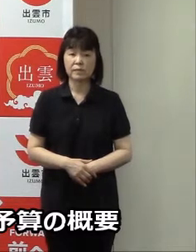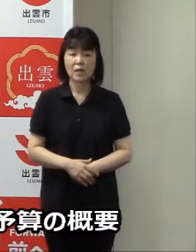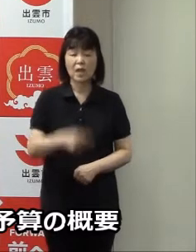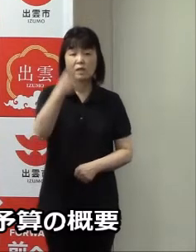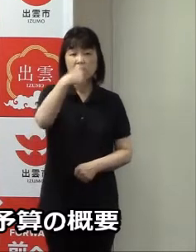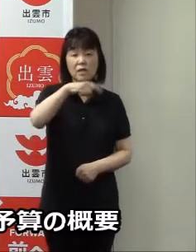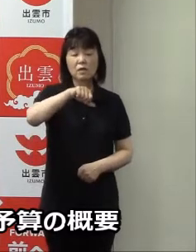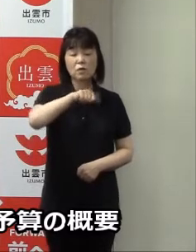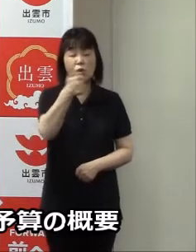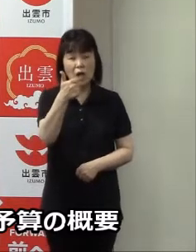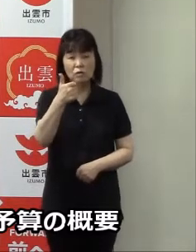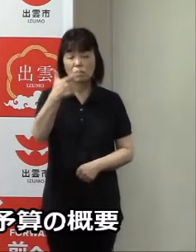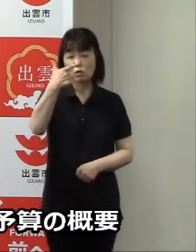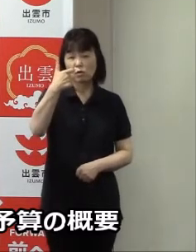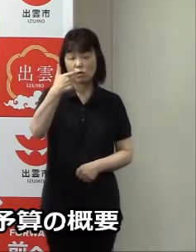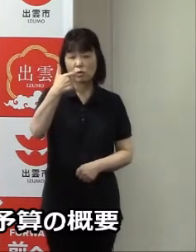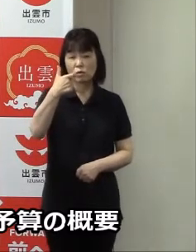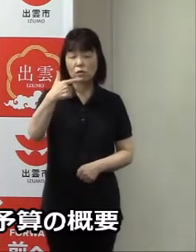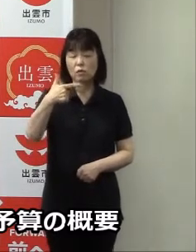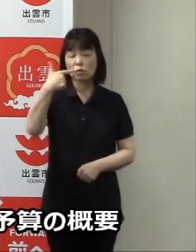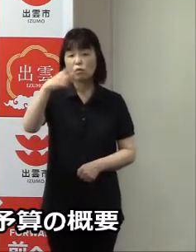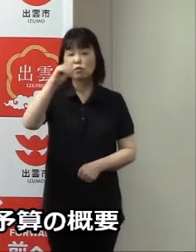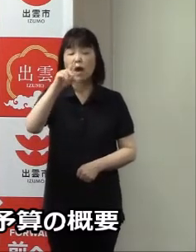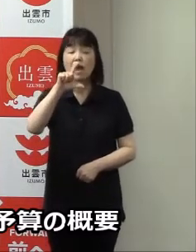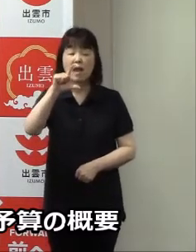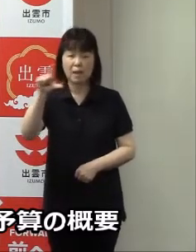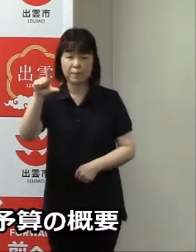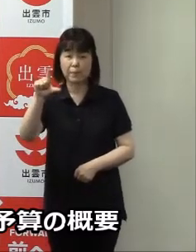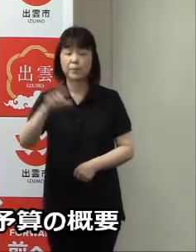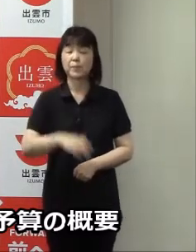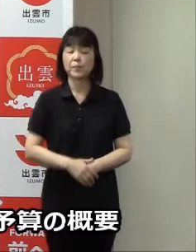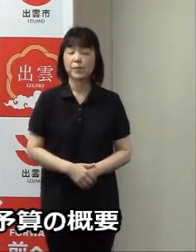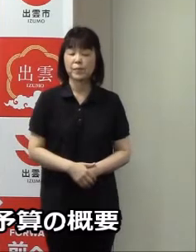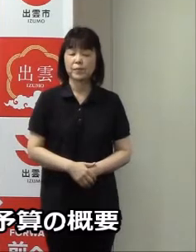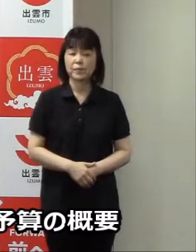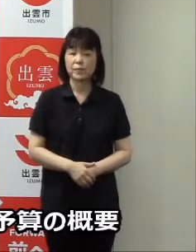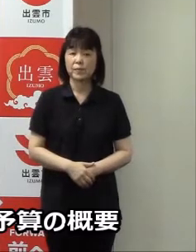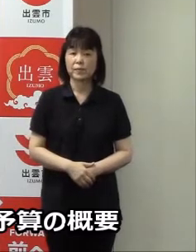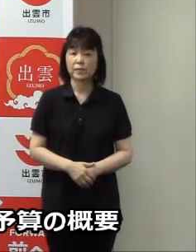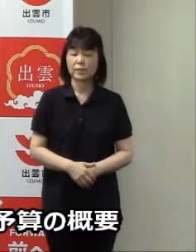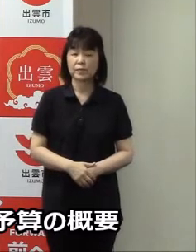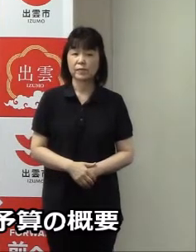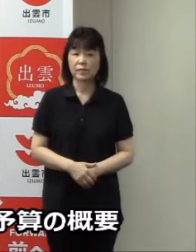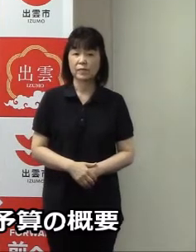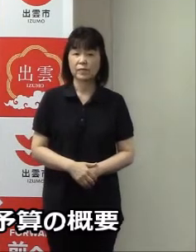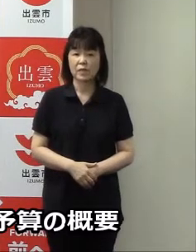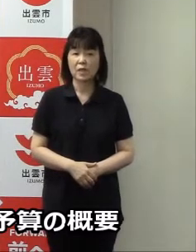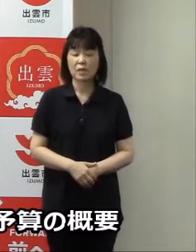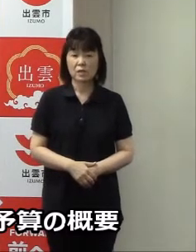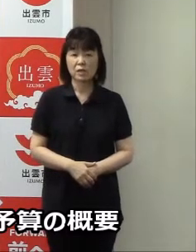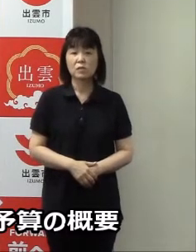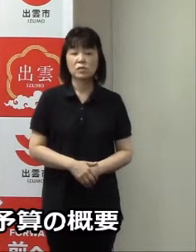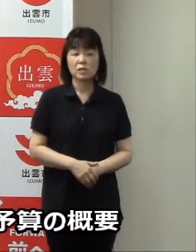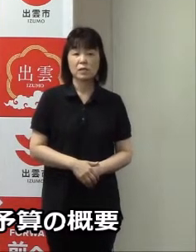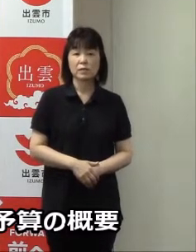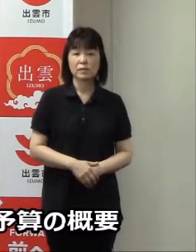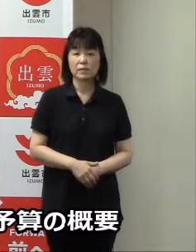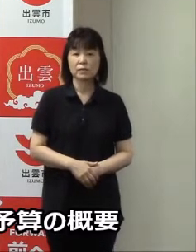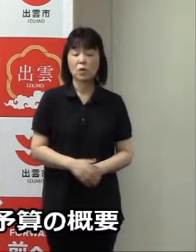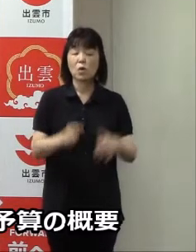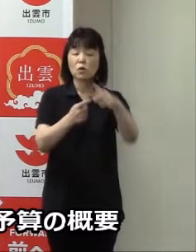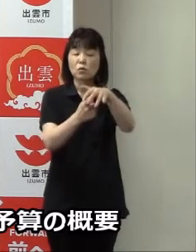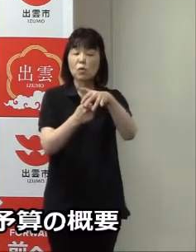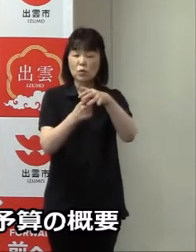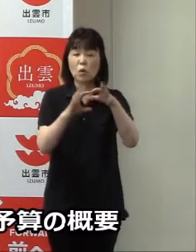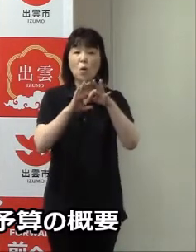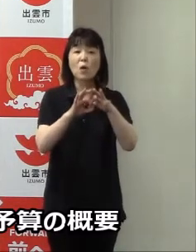1546万円であります。次に、産地農業関係でありますが、